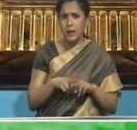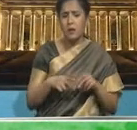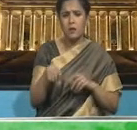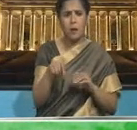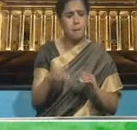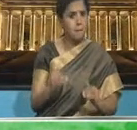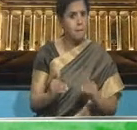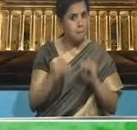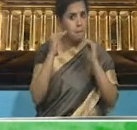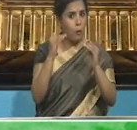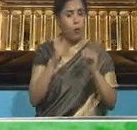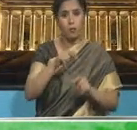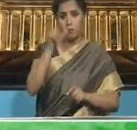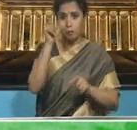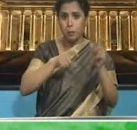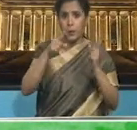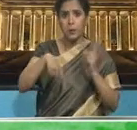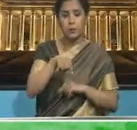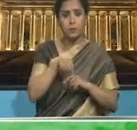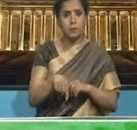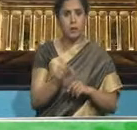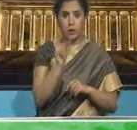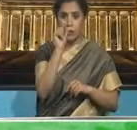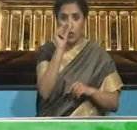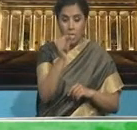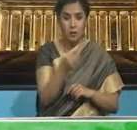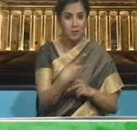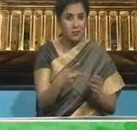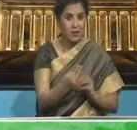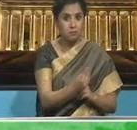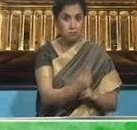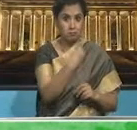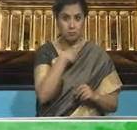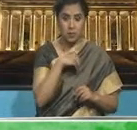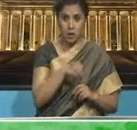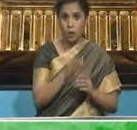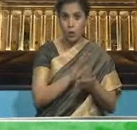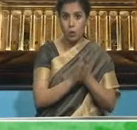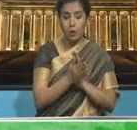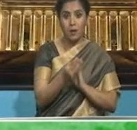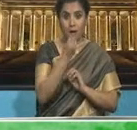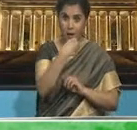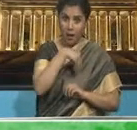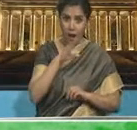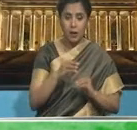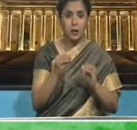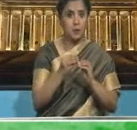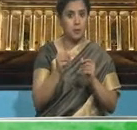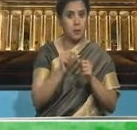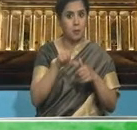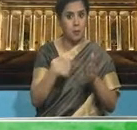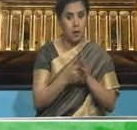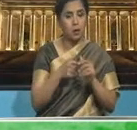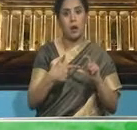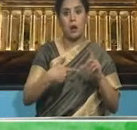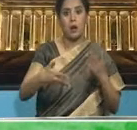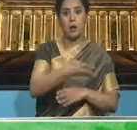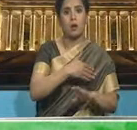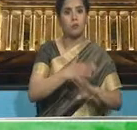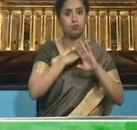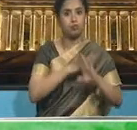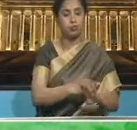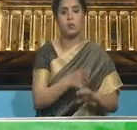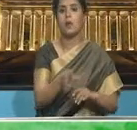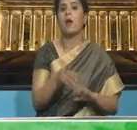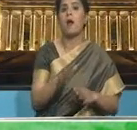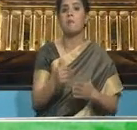से अधिक लोग मोटे अनाज को भोजन में शामिल करेंगे तो पर्यावरण संरक्षण में